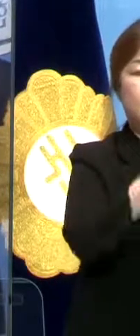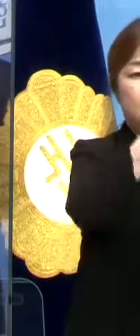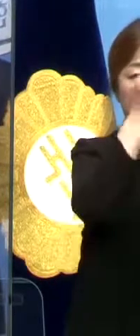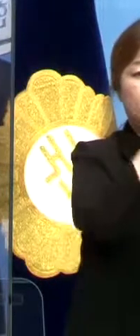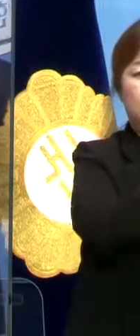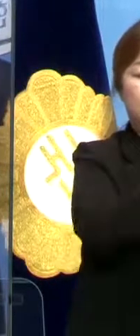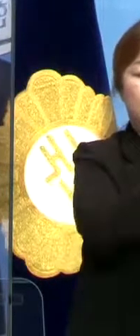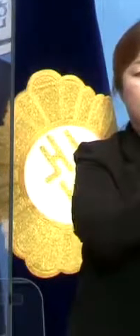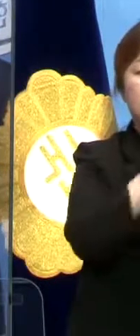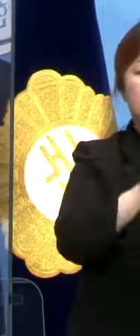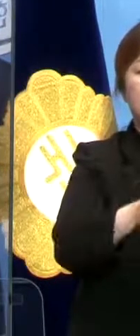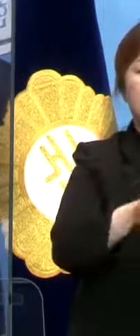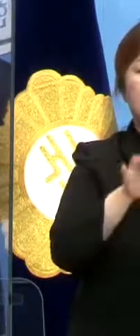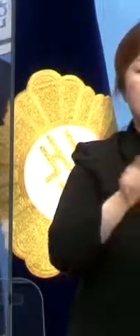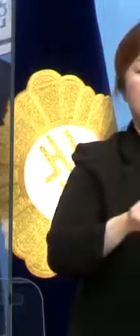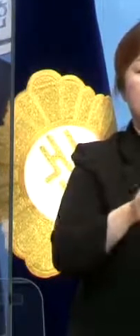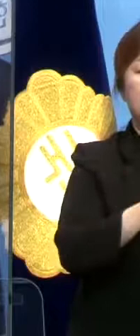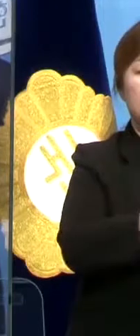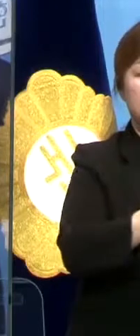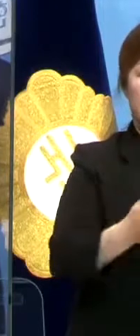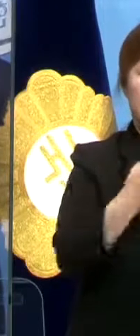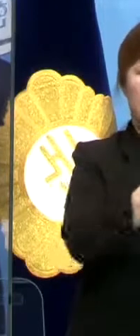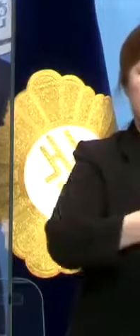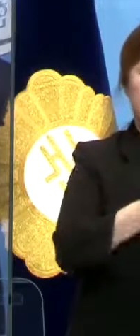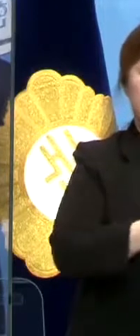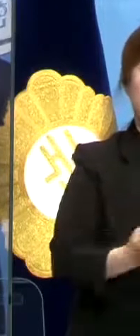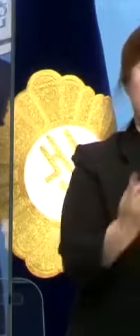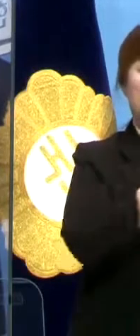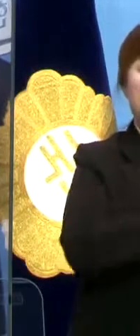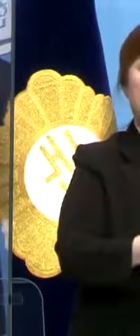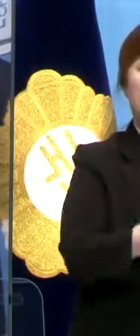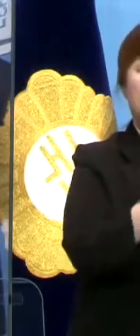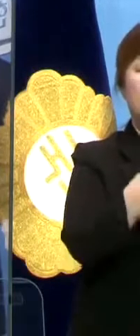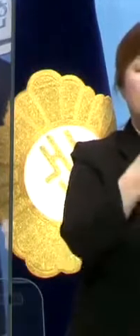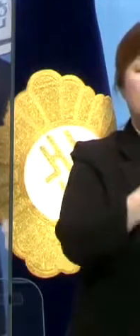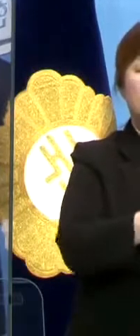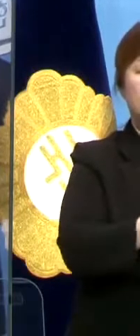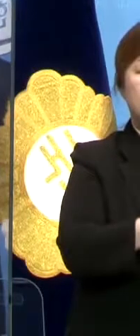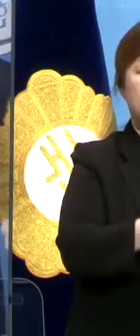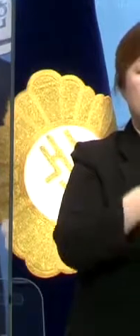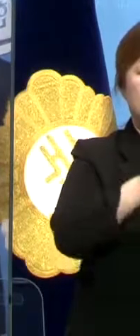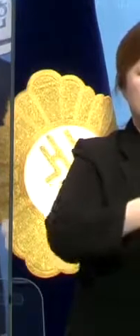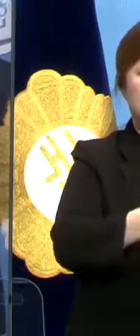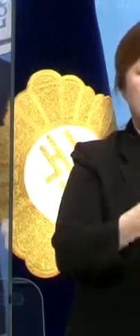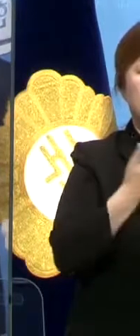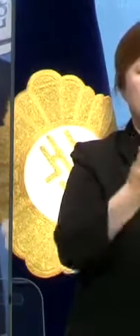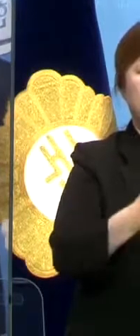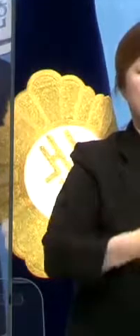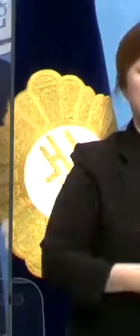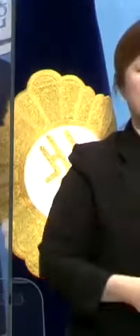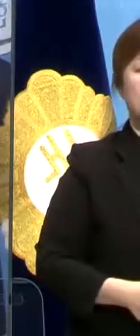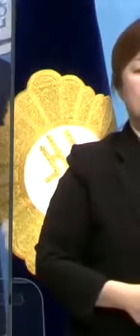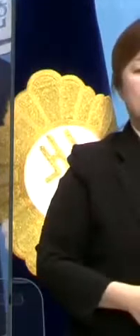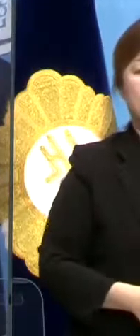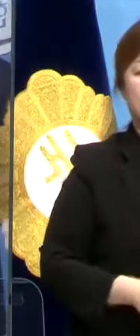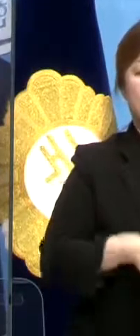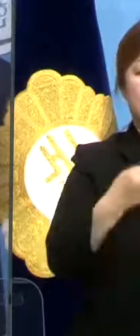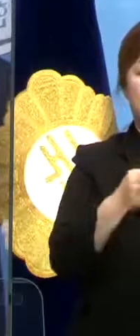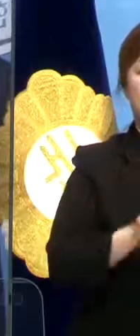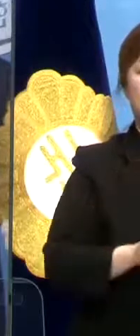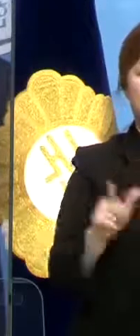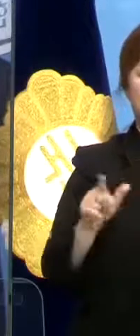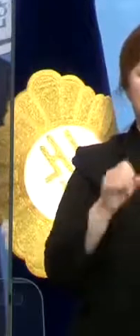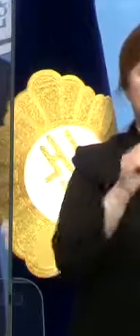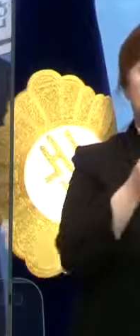당장 사죄와 배상 재발방지 대책을 내놓을 것들을 촉구한다 2020 년 11월 13일 택배가